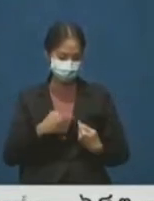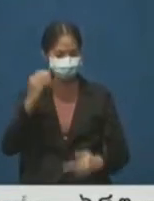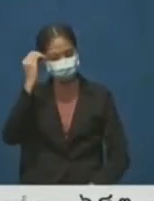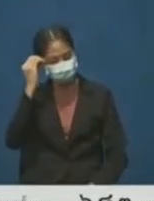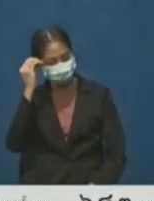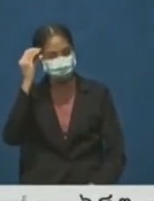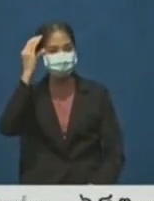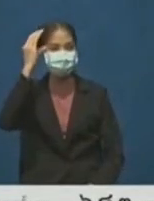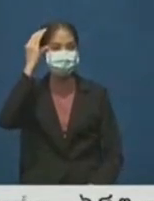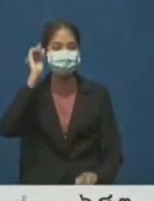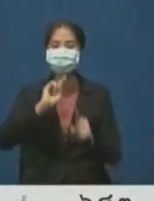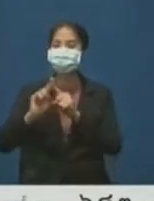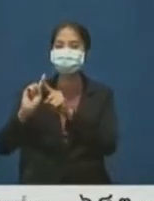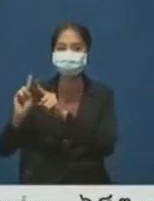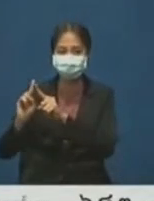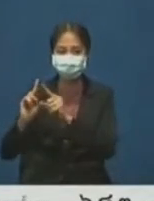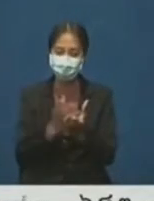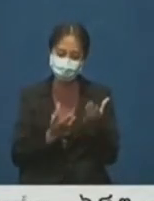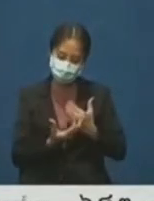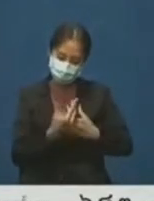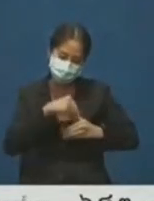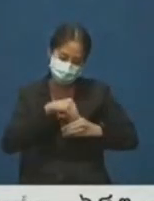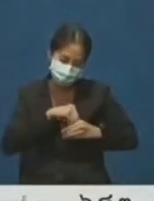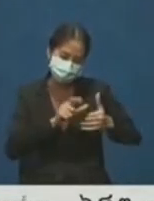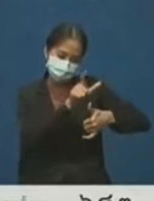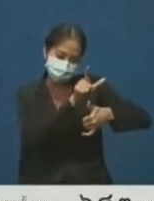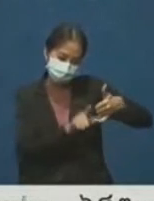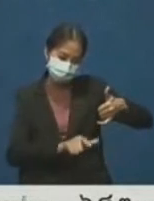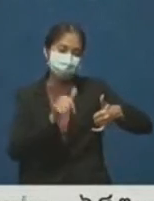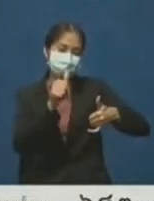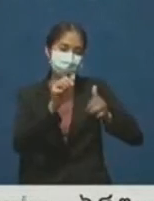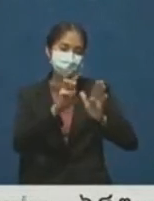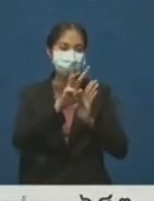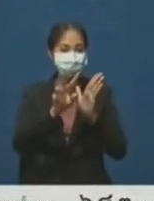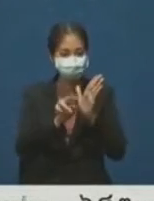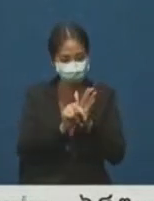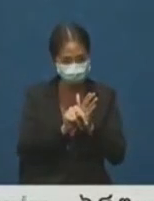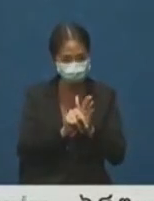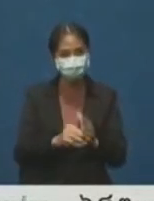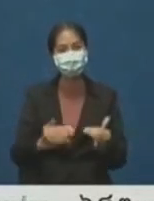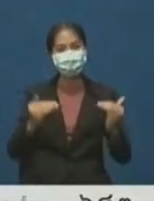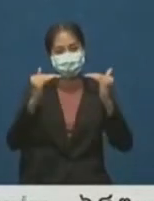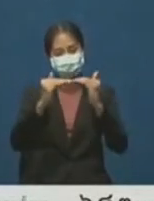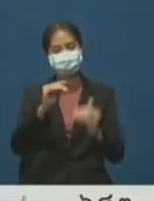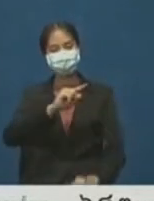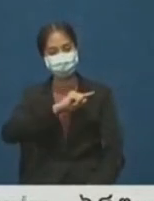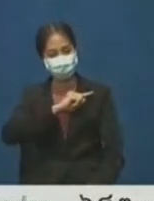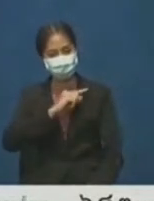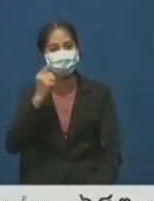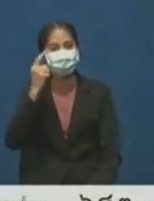จิตใจสติปัญญาความรู้และคุณธรรมเป็นคนดีมีวินัย